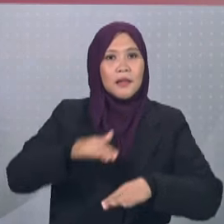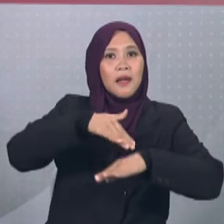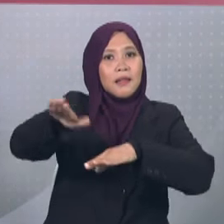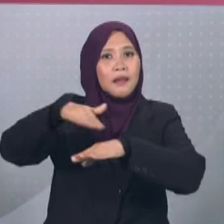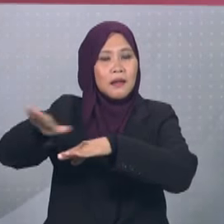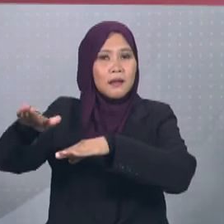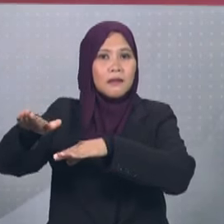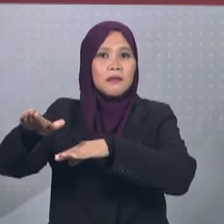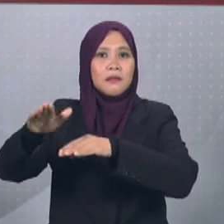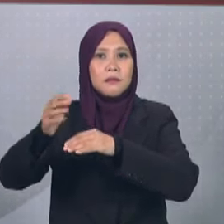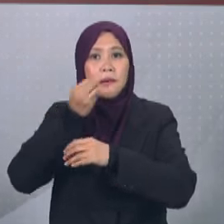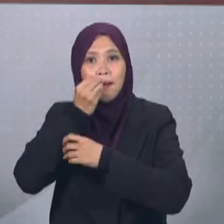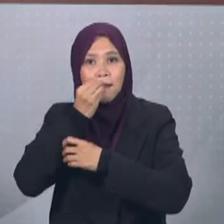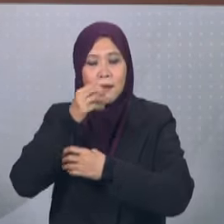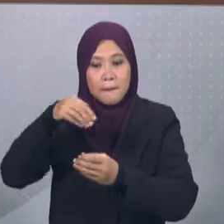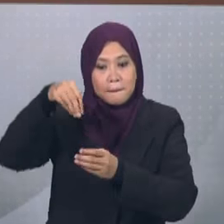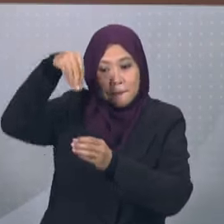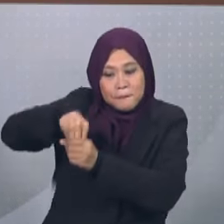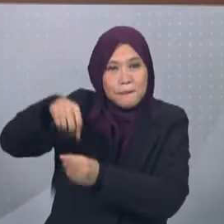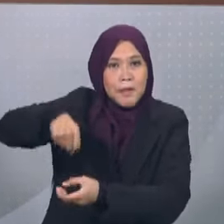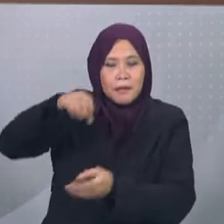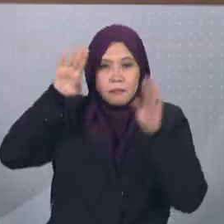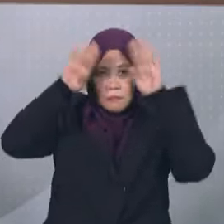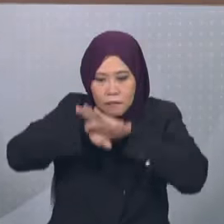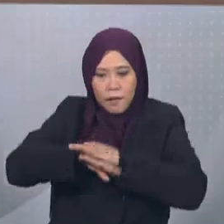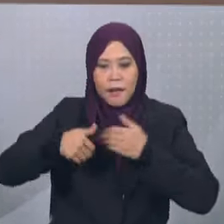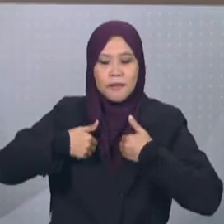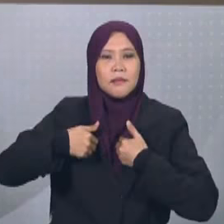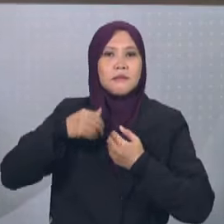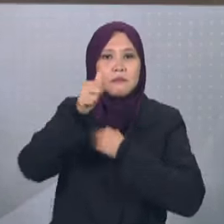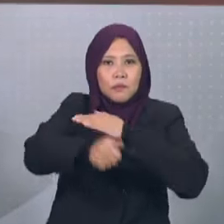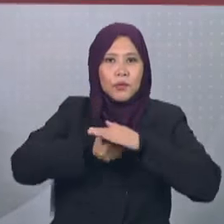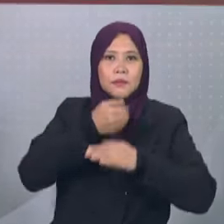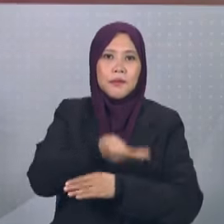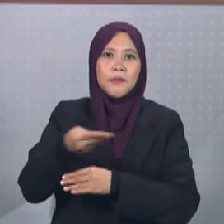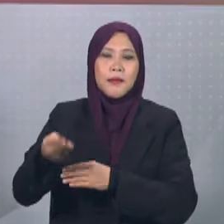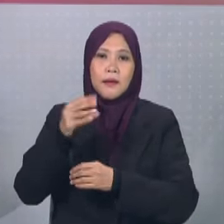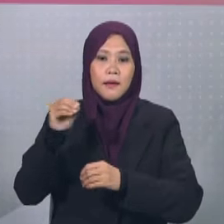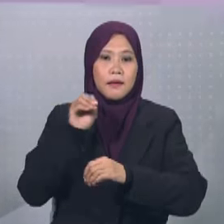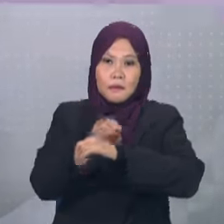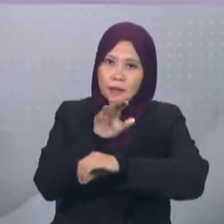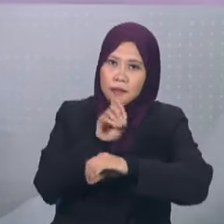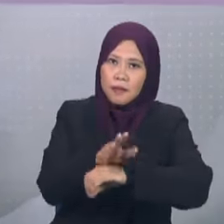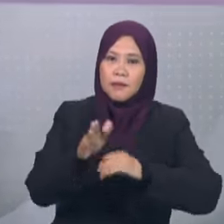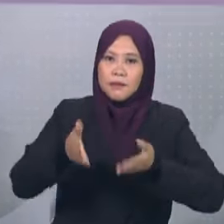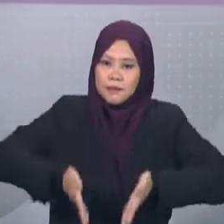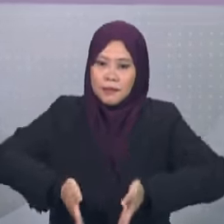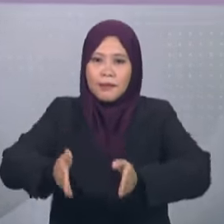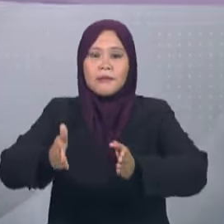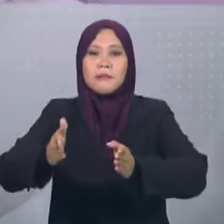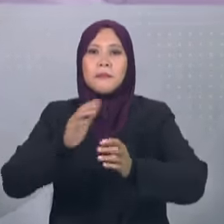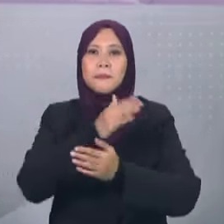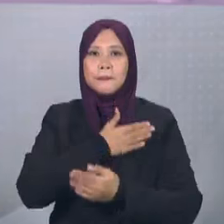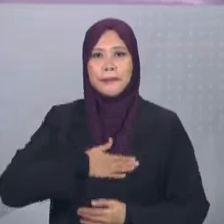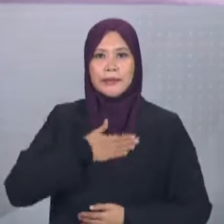menjual rokok seludup yang diisi di dalam beg makanannya. Pada masa yang sama, anggota keselamatan menasihati pengguna jalan raya supaya